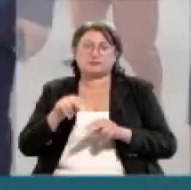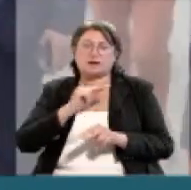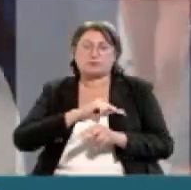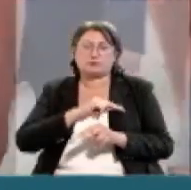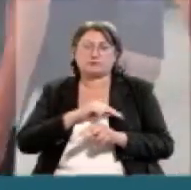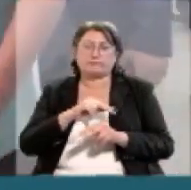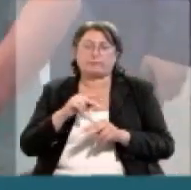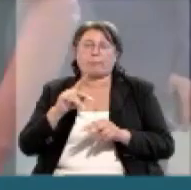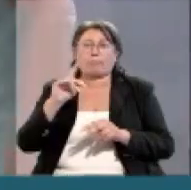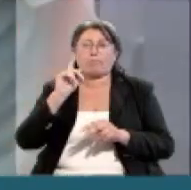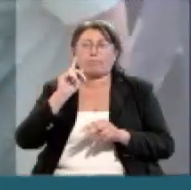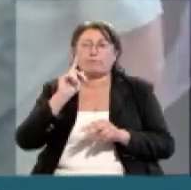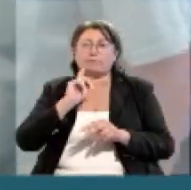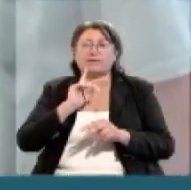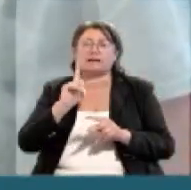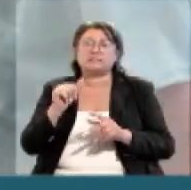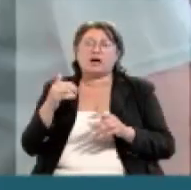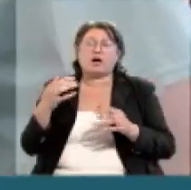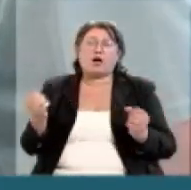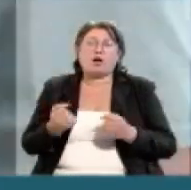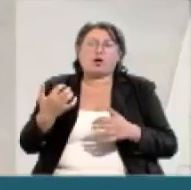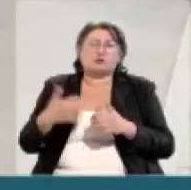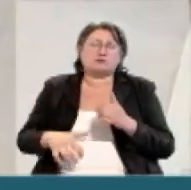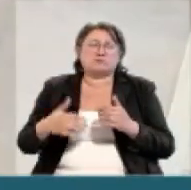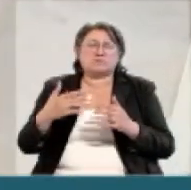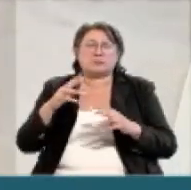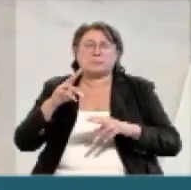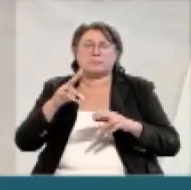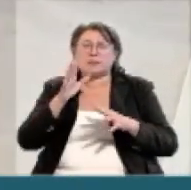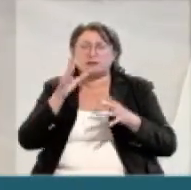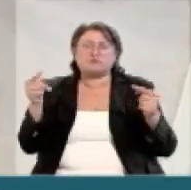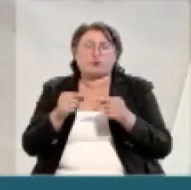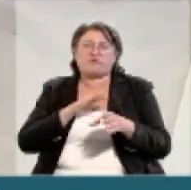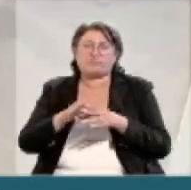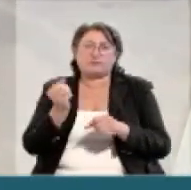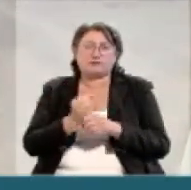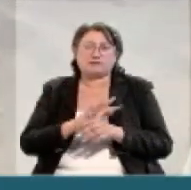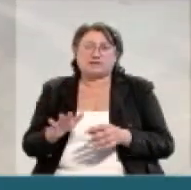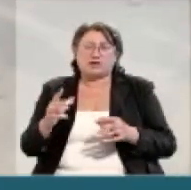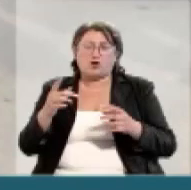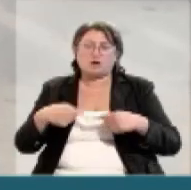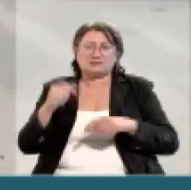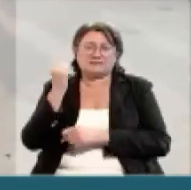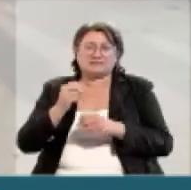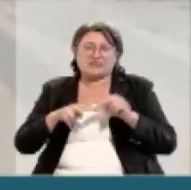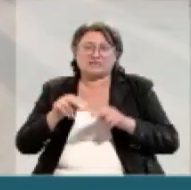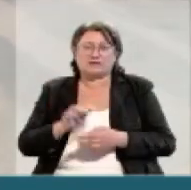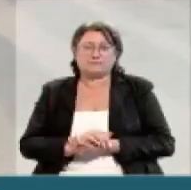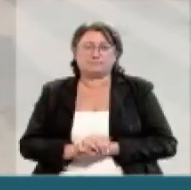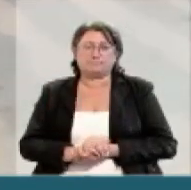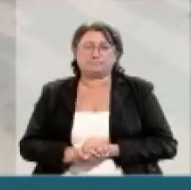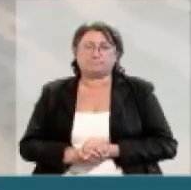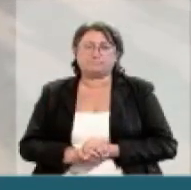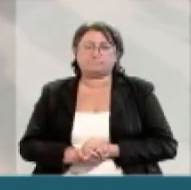құрылыс жұмыстары жалғасудан. Алайда мердігерлік ұйымдарының салғырттығына мерзімге сай қолданысқа енгізілмей отыр. Жанар Ержанова, Олжас